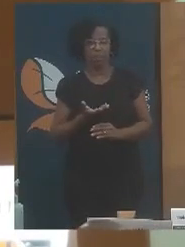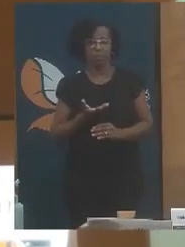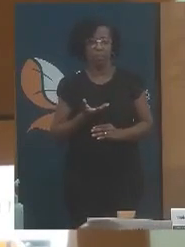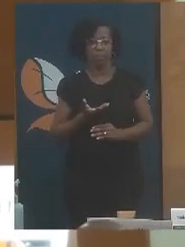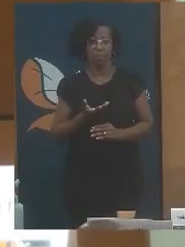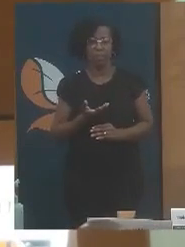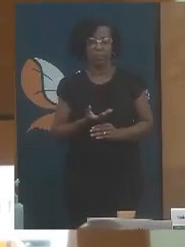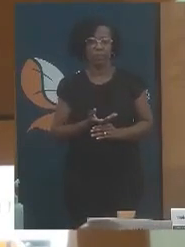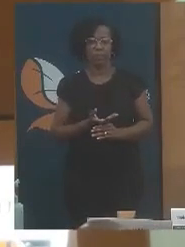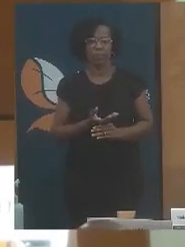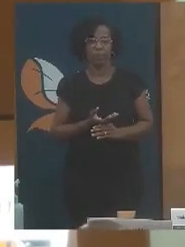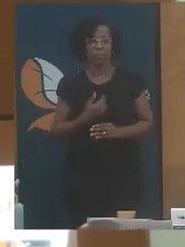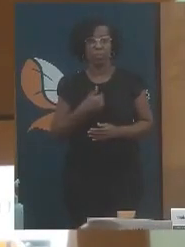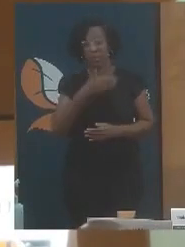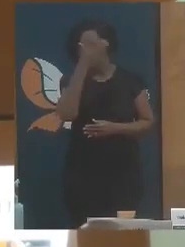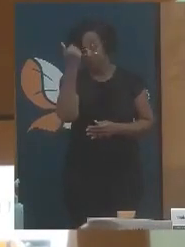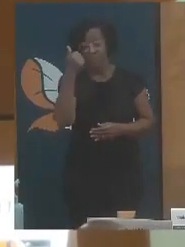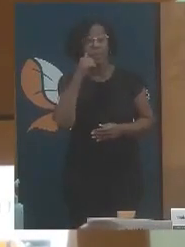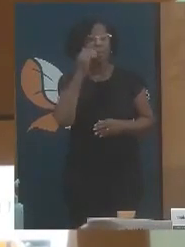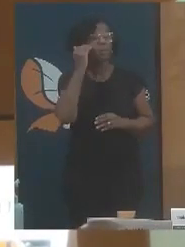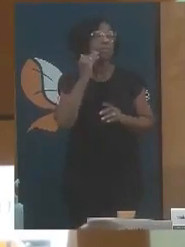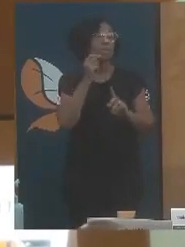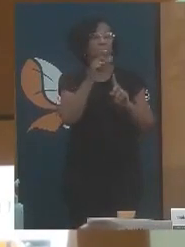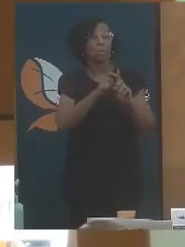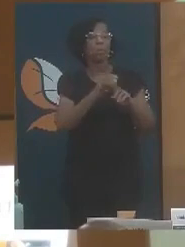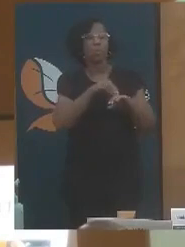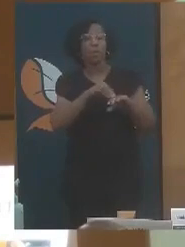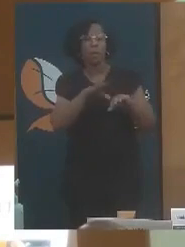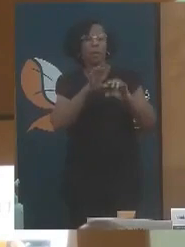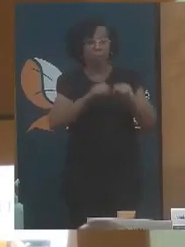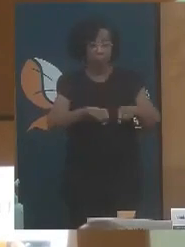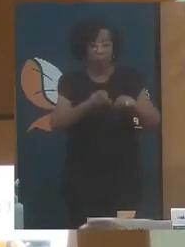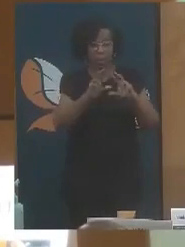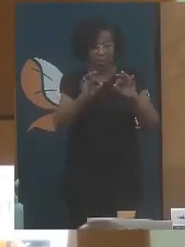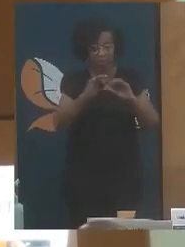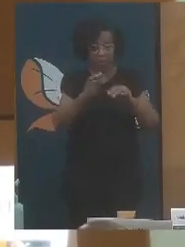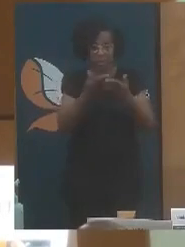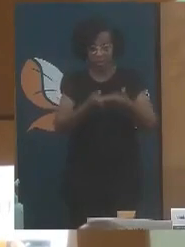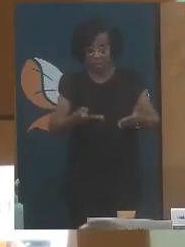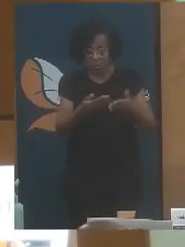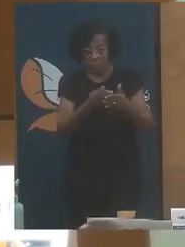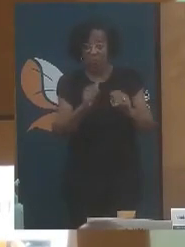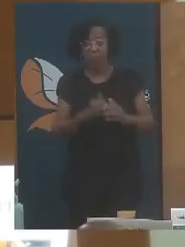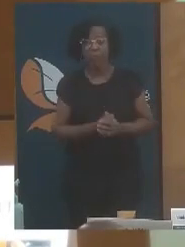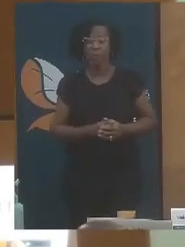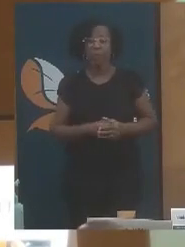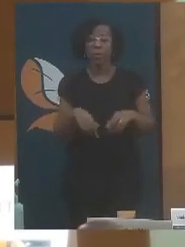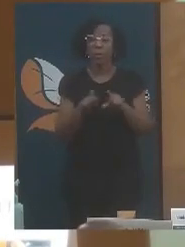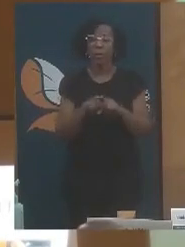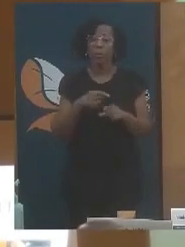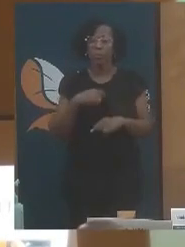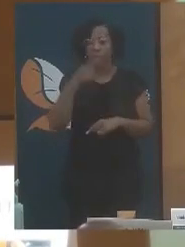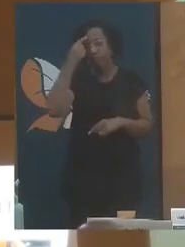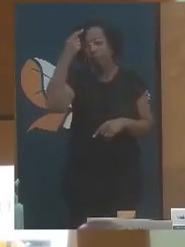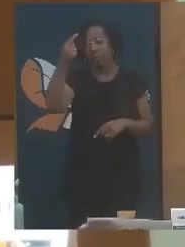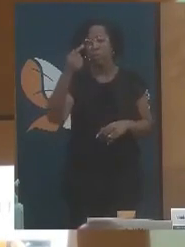Donc, je ne sais pas si la conseillère peut nous faire un petit peu le point sur cette situation. Et puis, je pense également